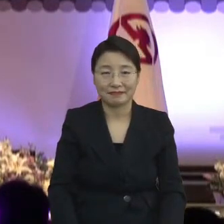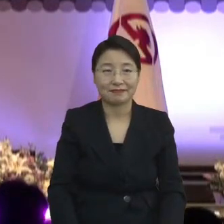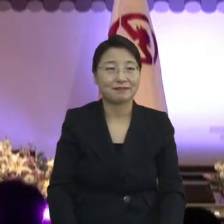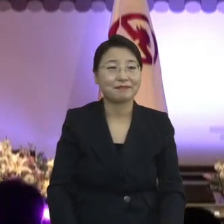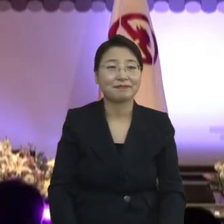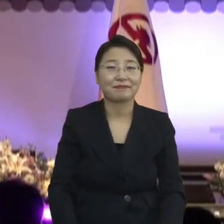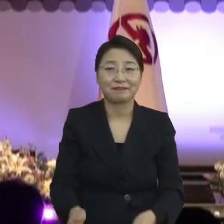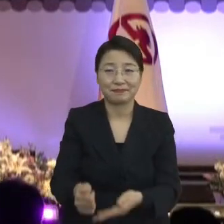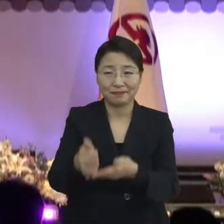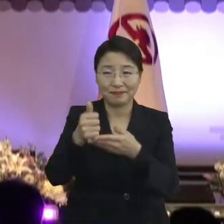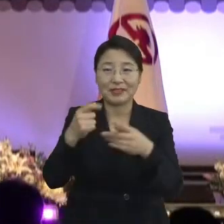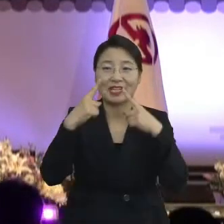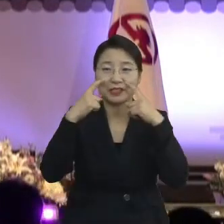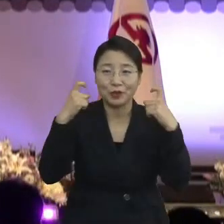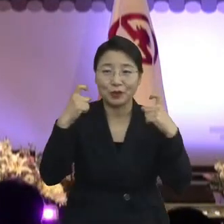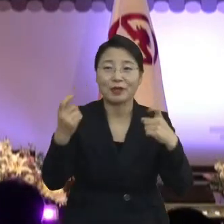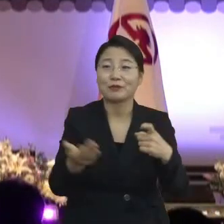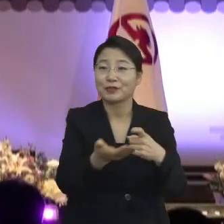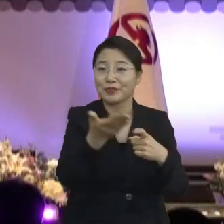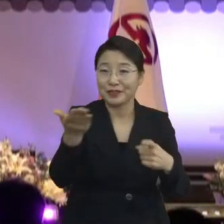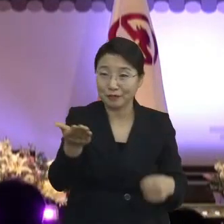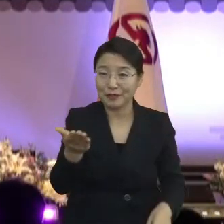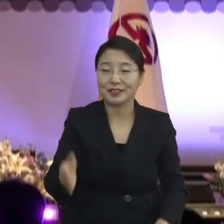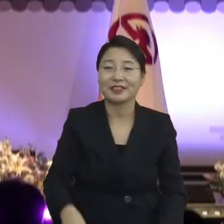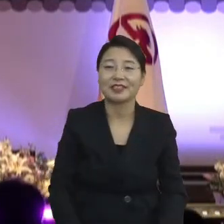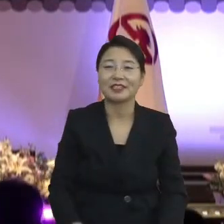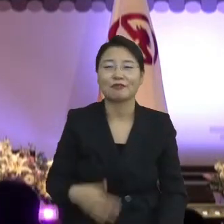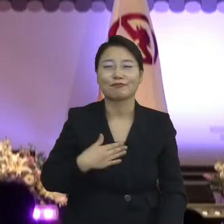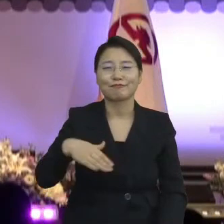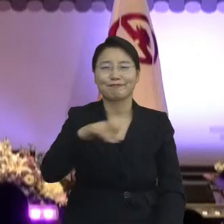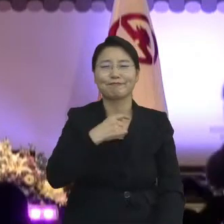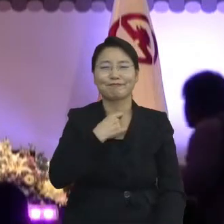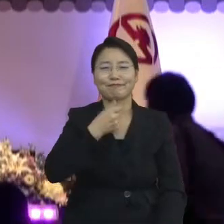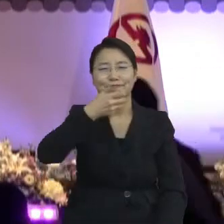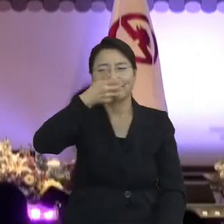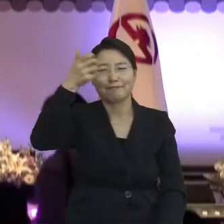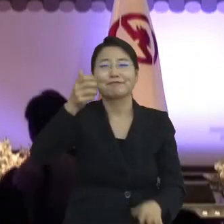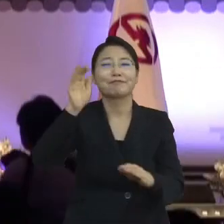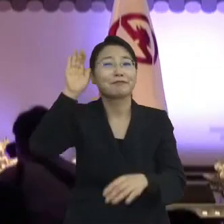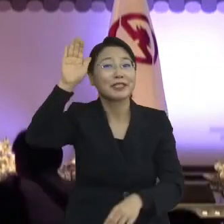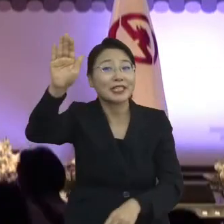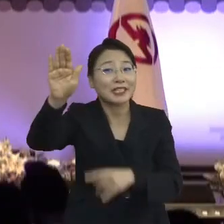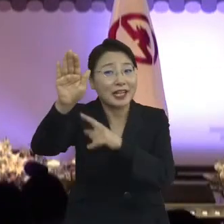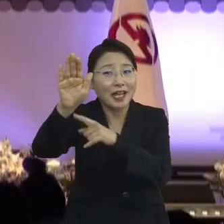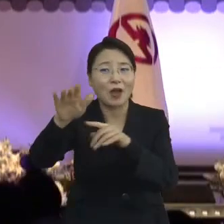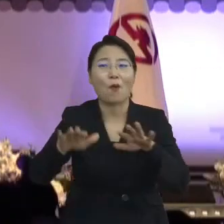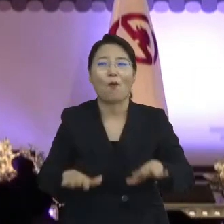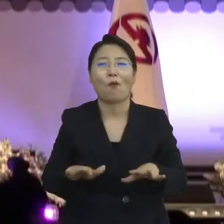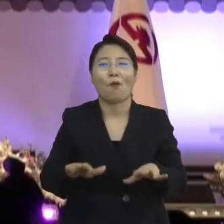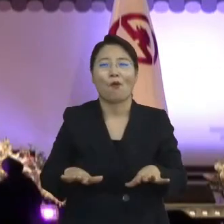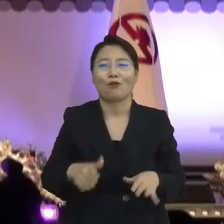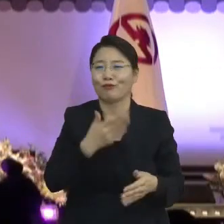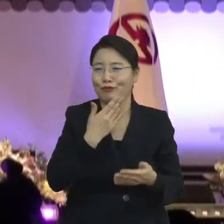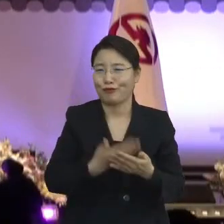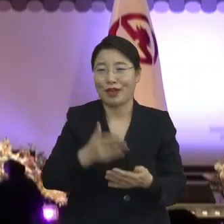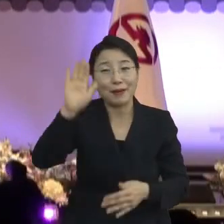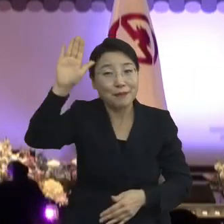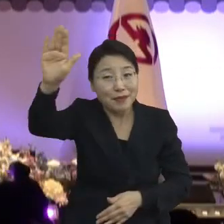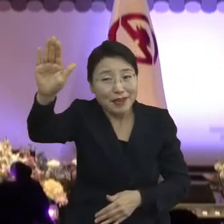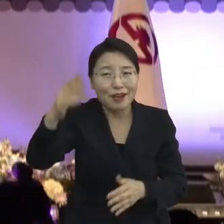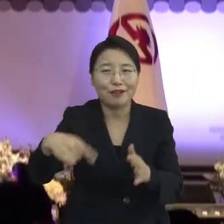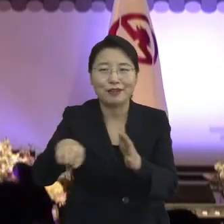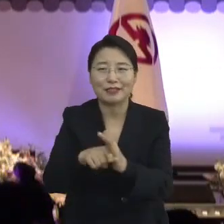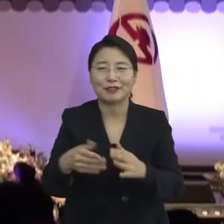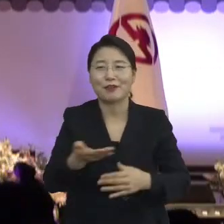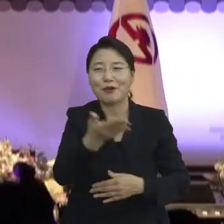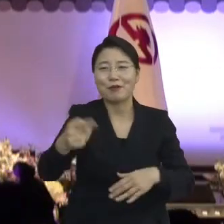존경하는 동대문구민 여러분, 우리가 소망하고 꿈꾸는 미래는 오늘에 달려 있습니다. 미래를 향해